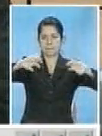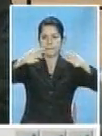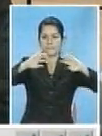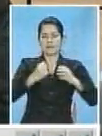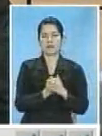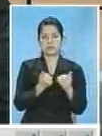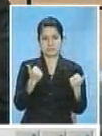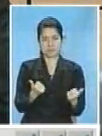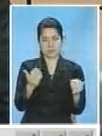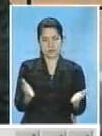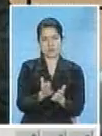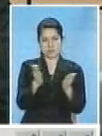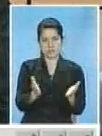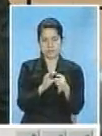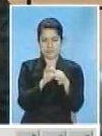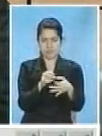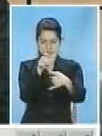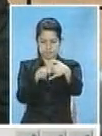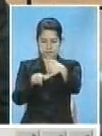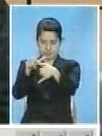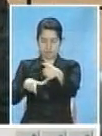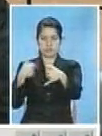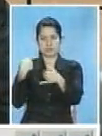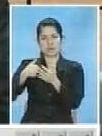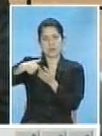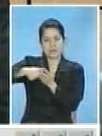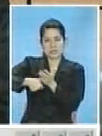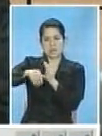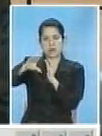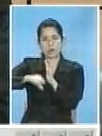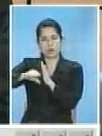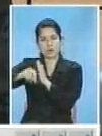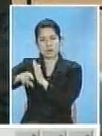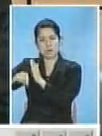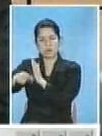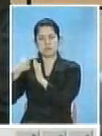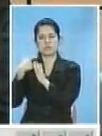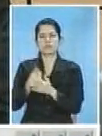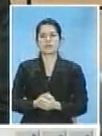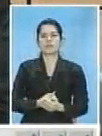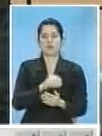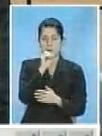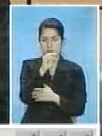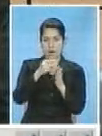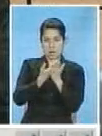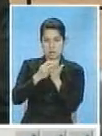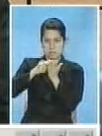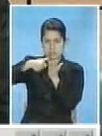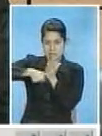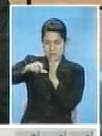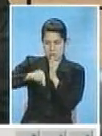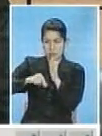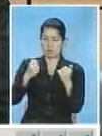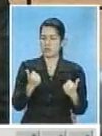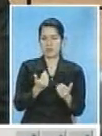นับสนุนในเรื่องของนิติบุคคลนะครับภาษีรายได้จะลดให้จะไปบอกเขาว่าเราลดภาษีให้อย่าว่าแต่กำไรก็